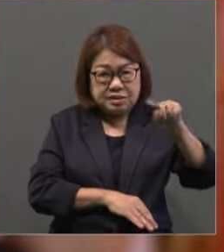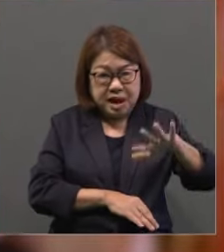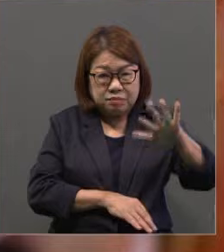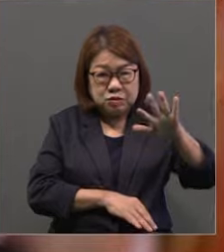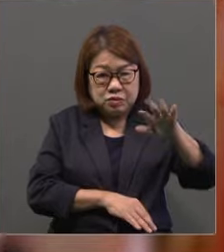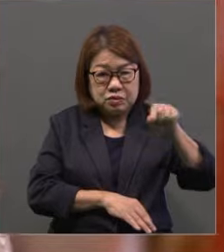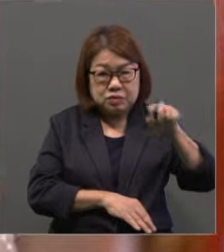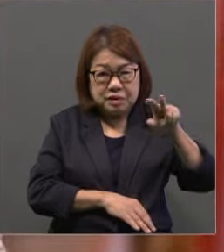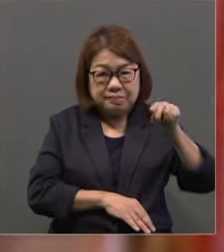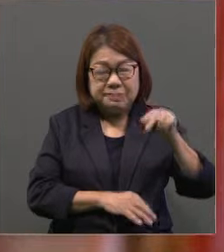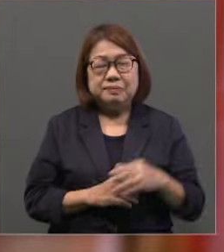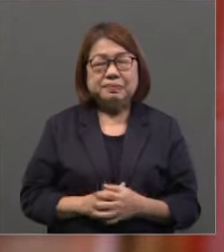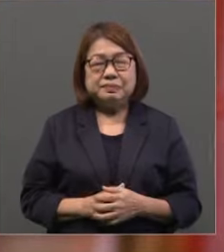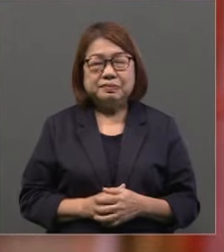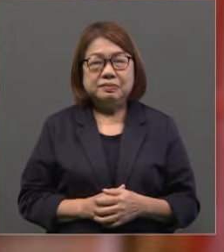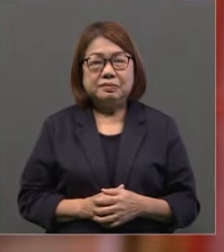ง